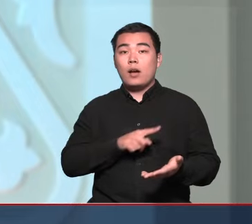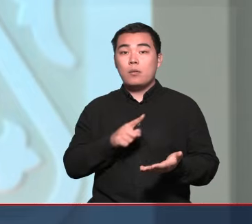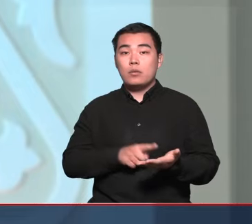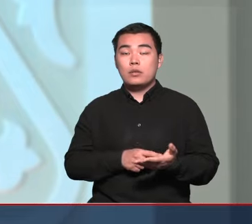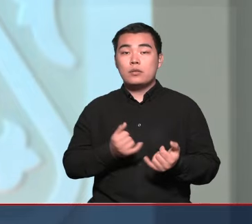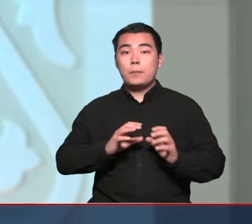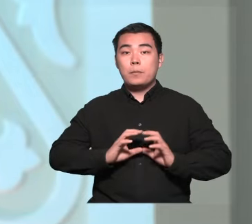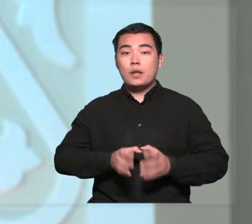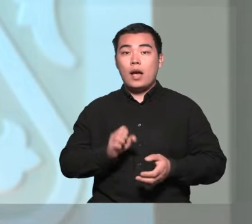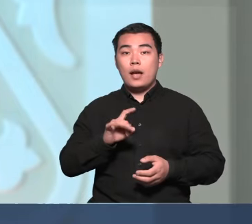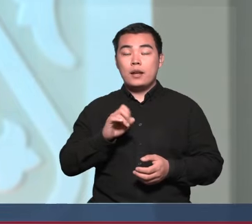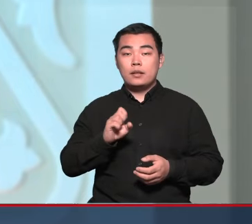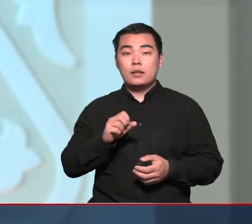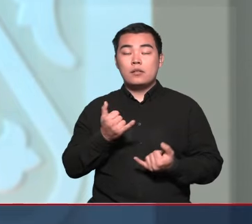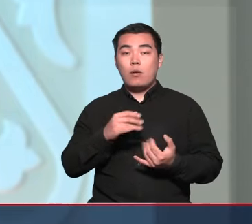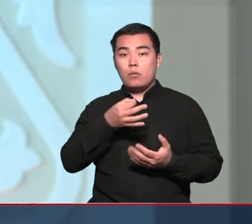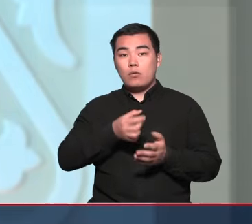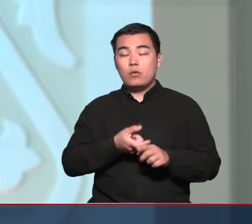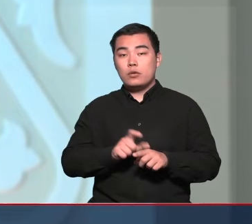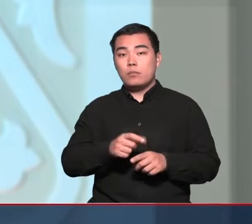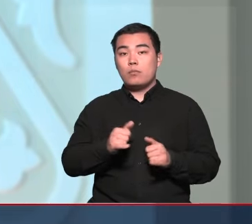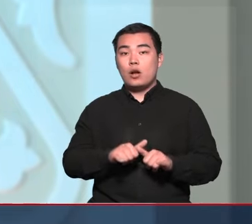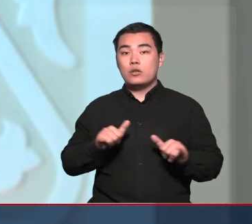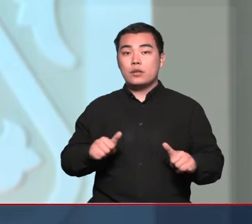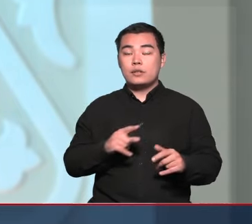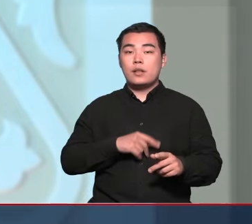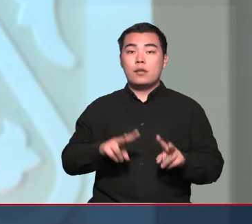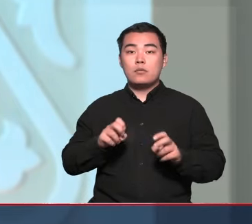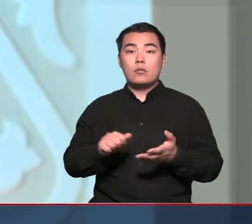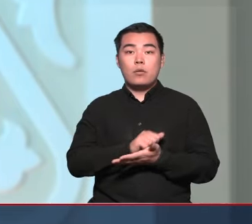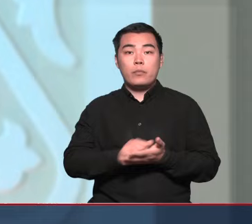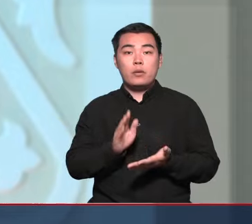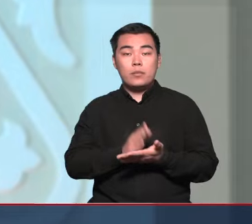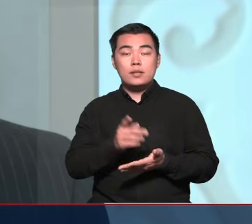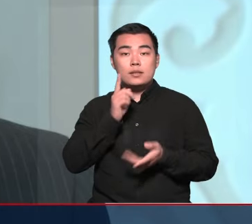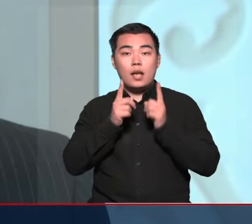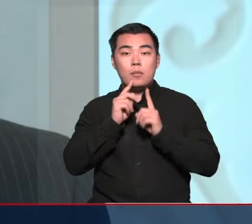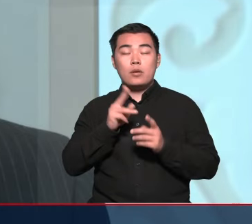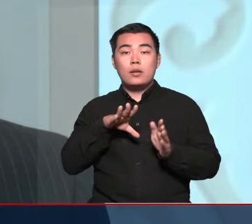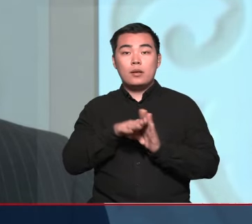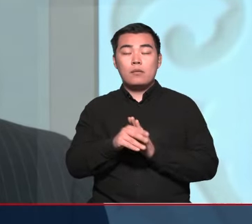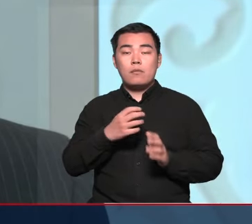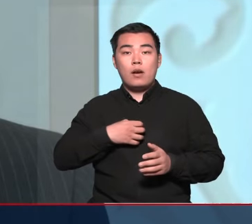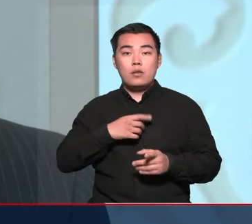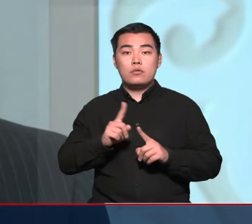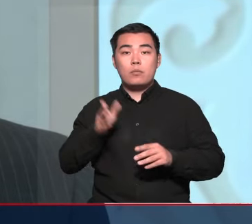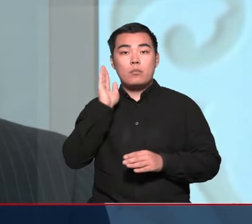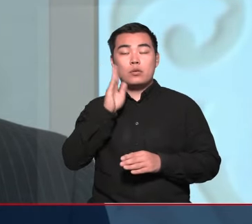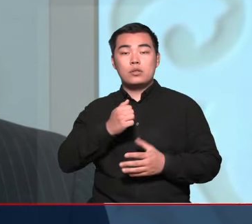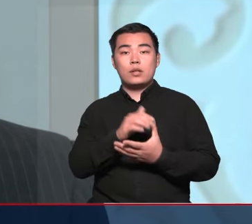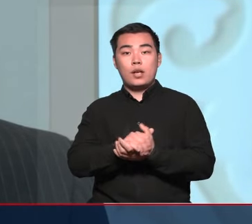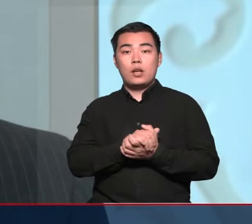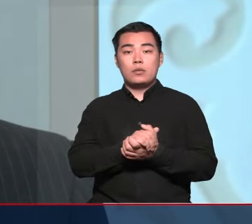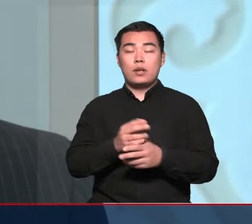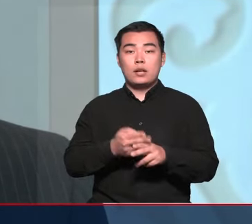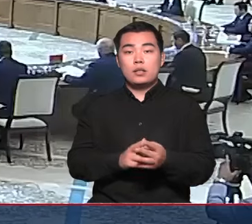на международной арене, имеют очень большое значение. И документ, подписанный на саммите, закладывает основу для будущего